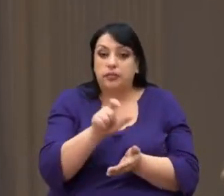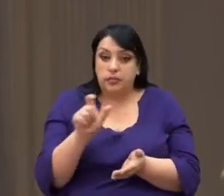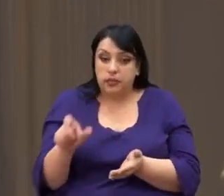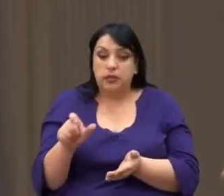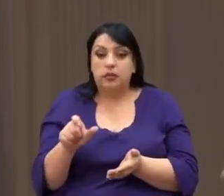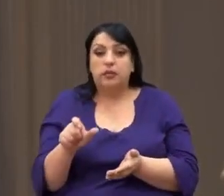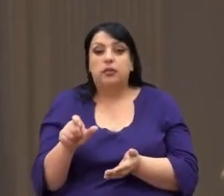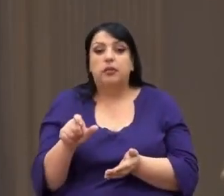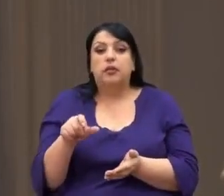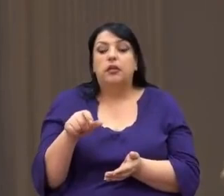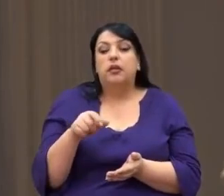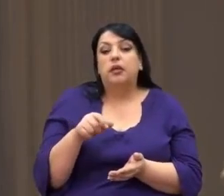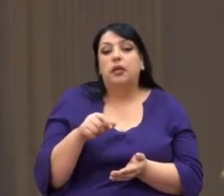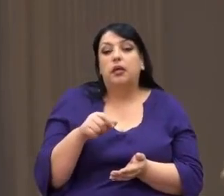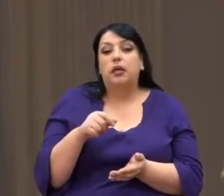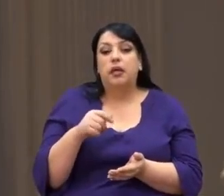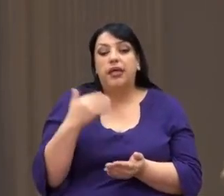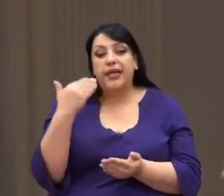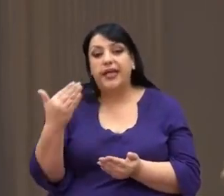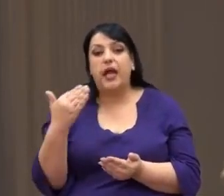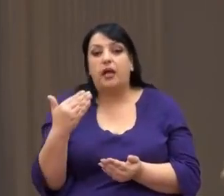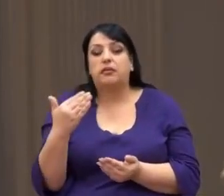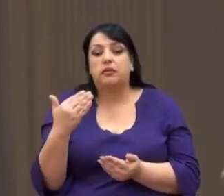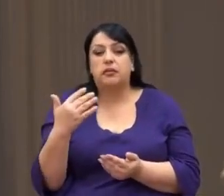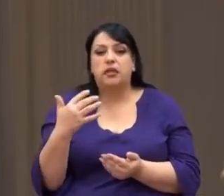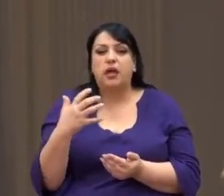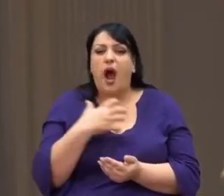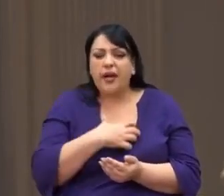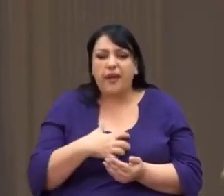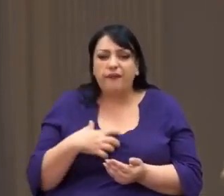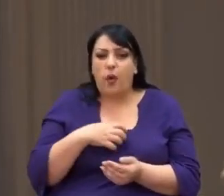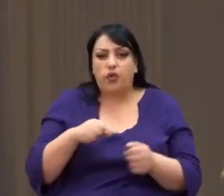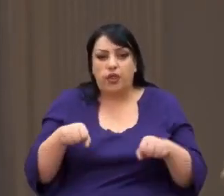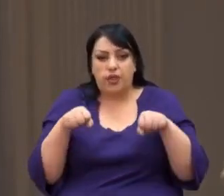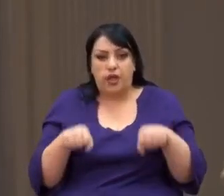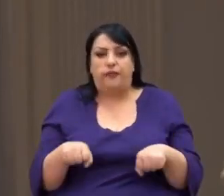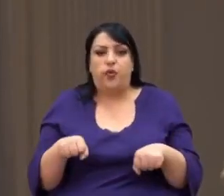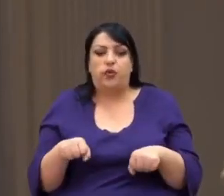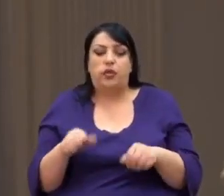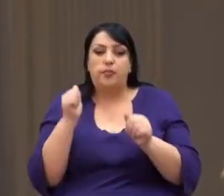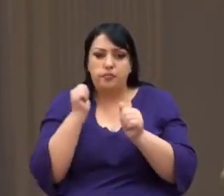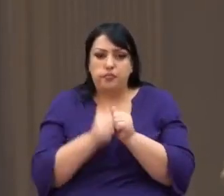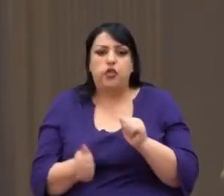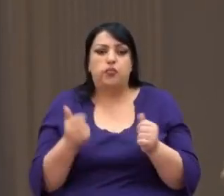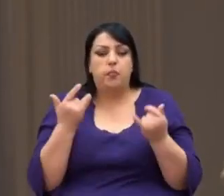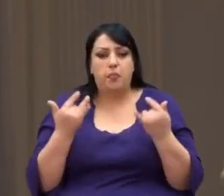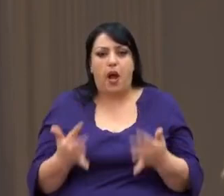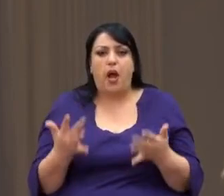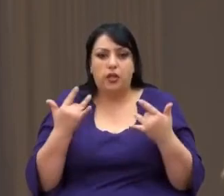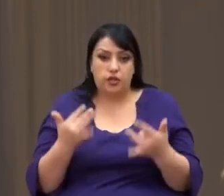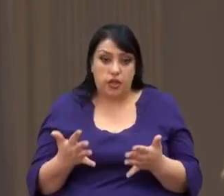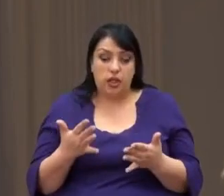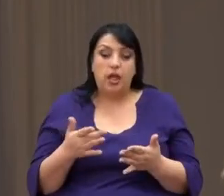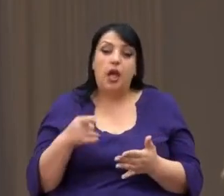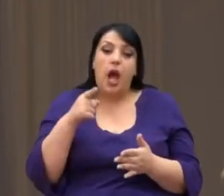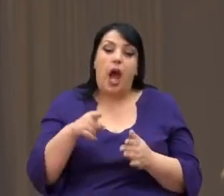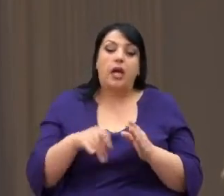լեգիտիմ իրավունքն է հետևողականորեն պահանջել այդ նախընտրական